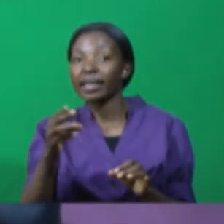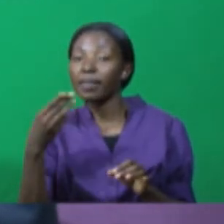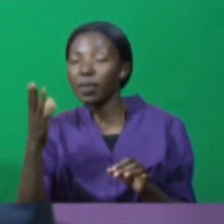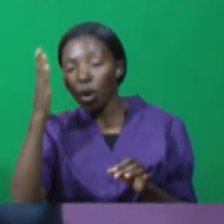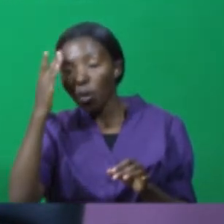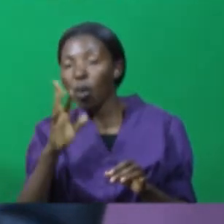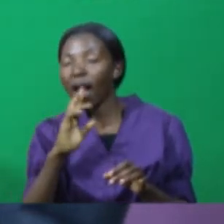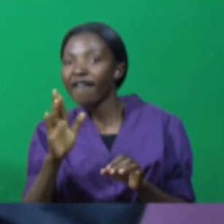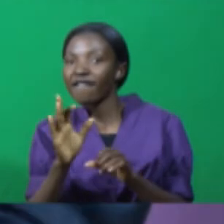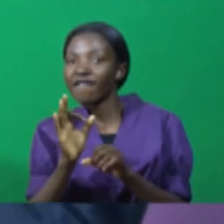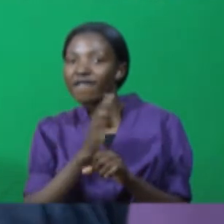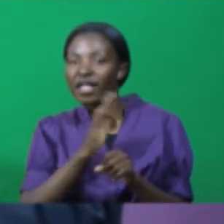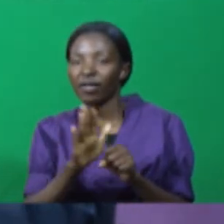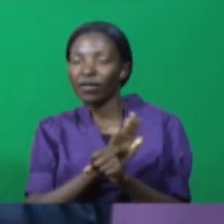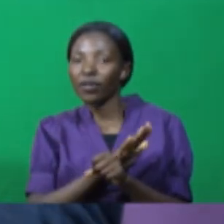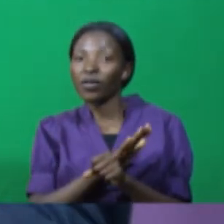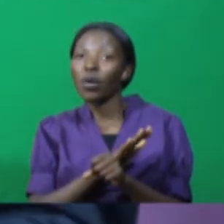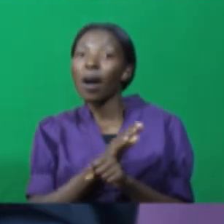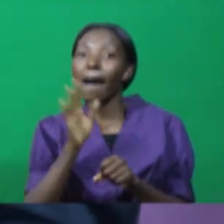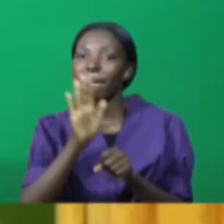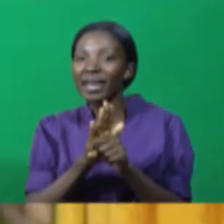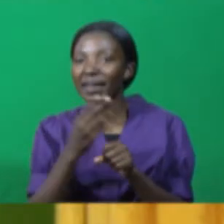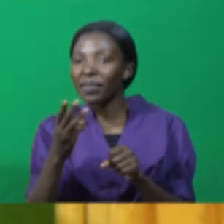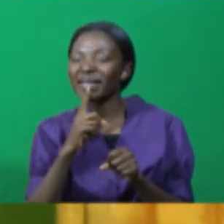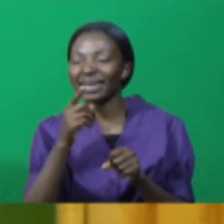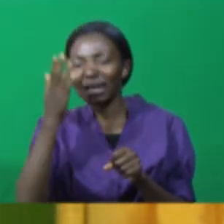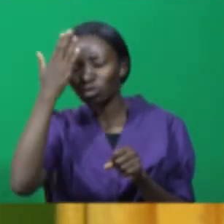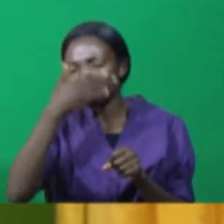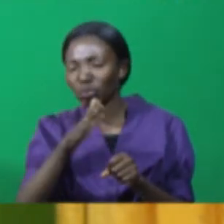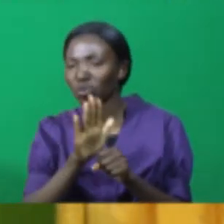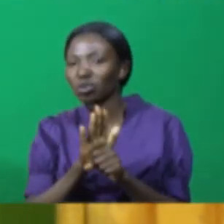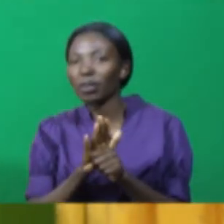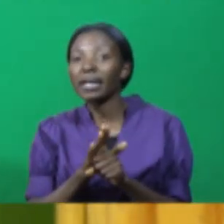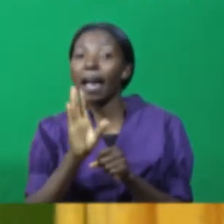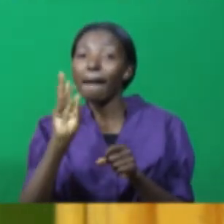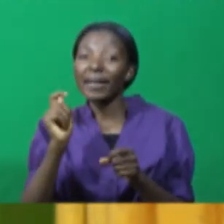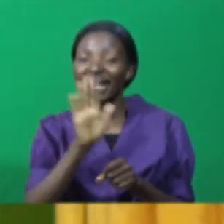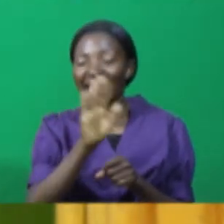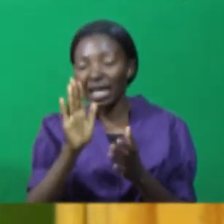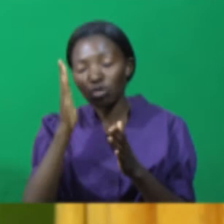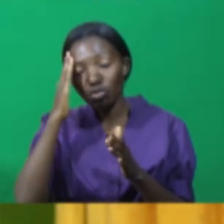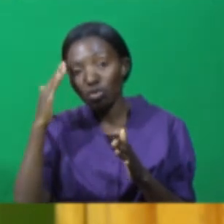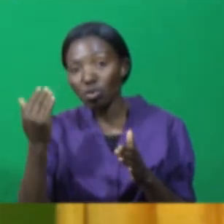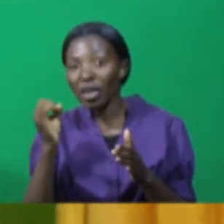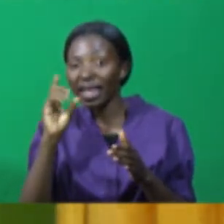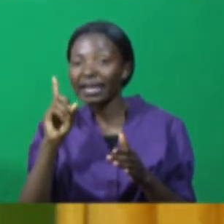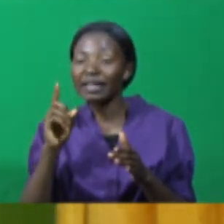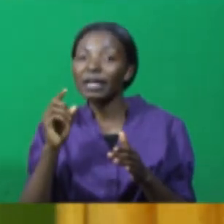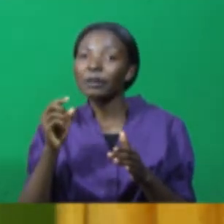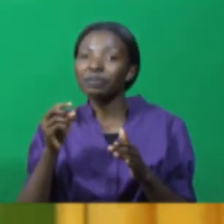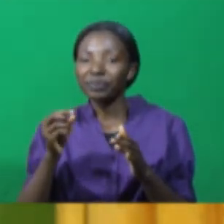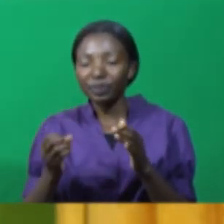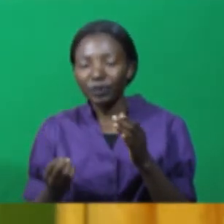anonzi akapusa. Ndokusaziva ikoko. Vanhu vatozivi kuti kubudirira kwavari kuita. Kusaziva. Now